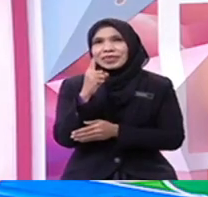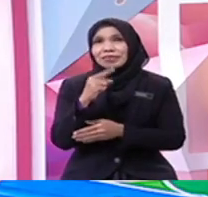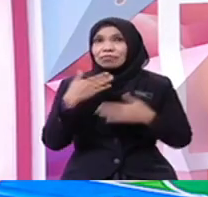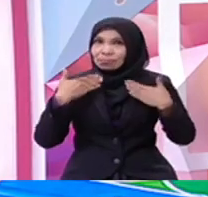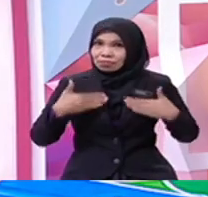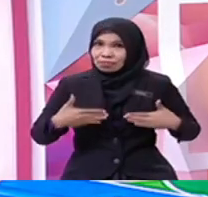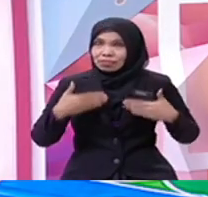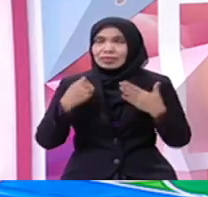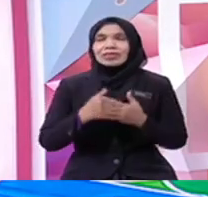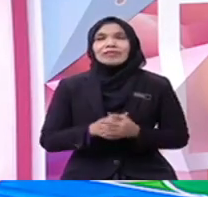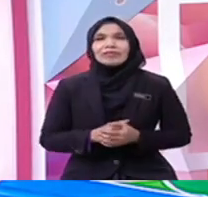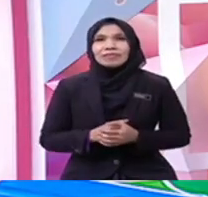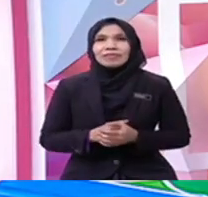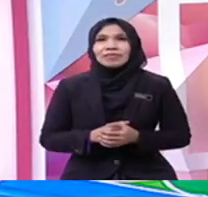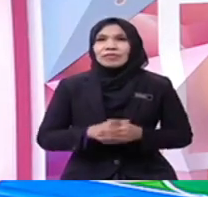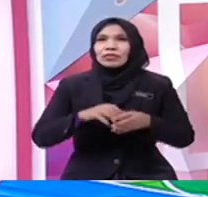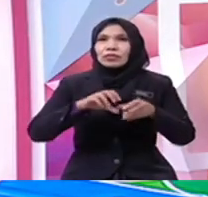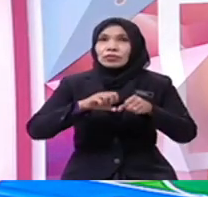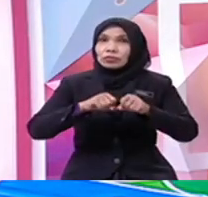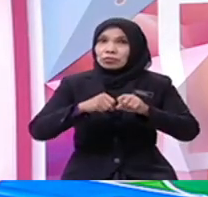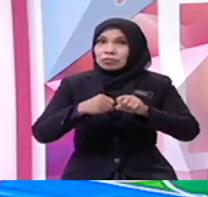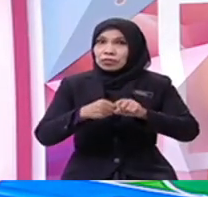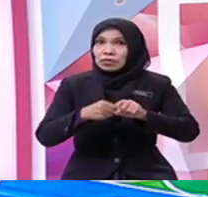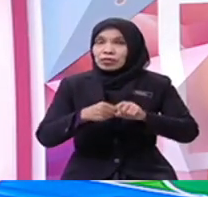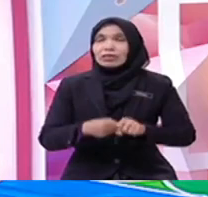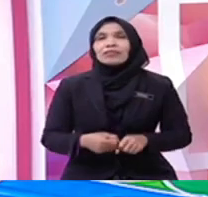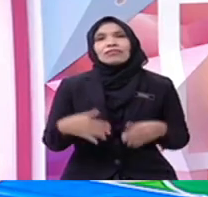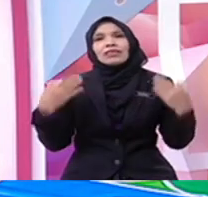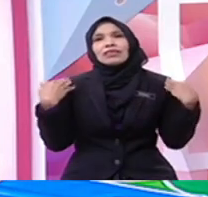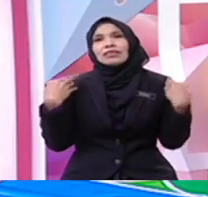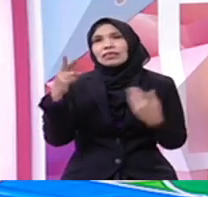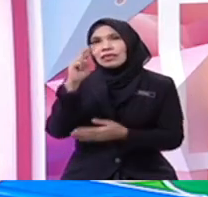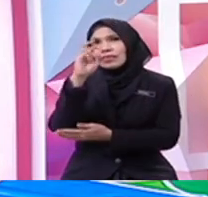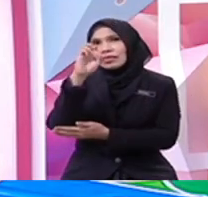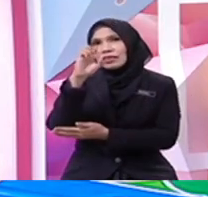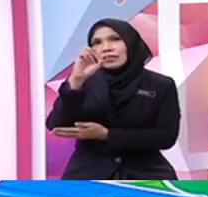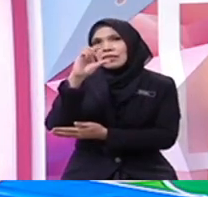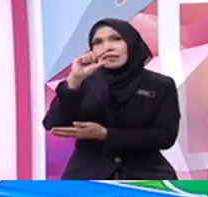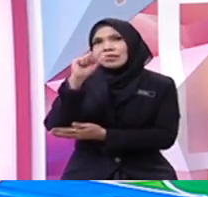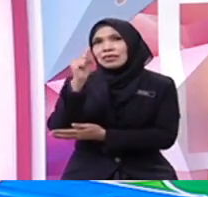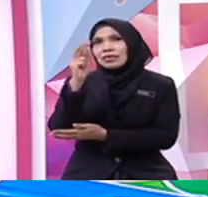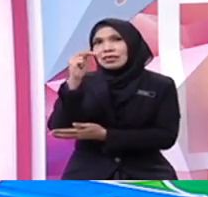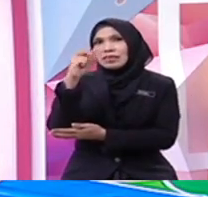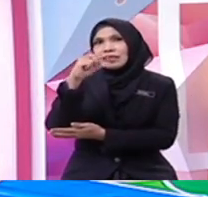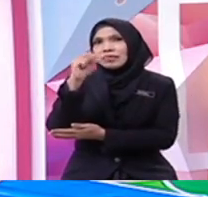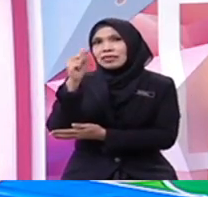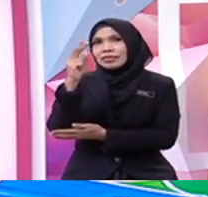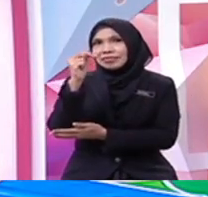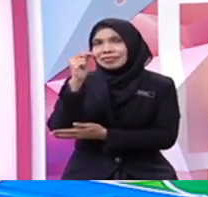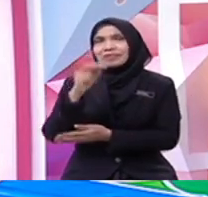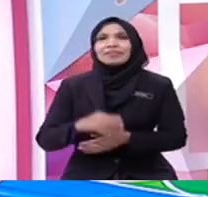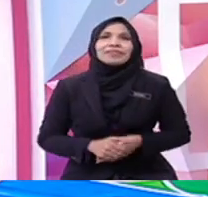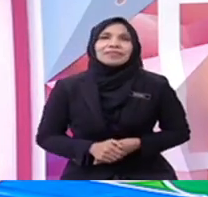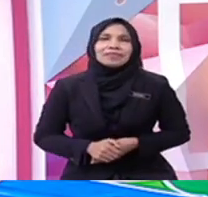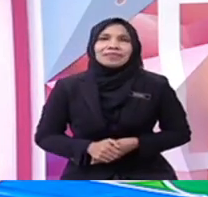jepit sing bajak vietsub the Gang Haji regangan Oke segitu boleh mules Tapi sebelum tuh